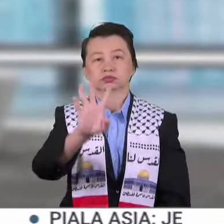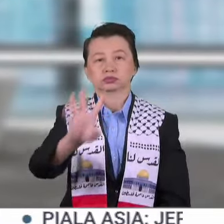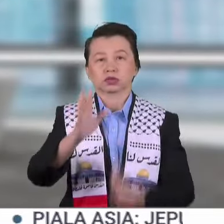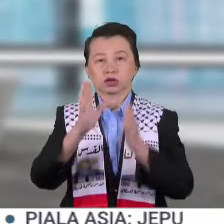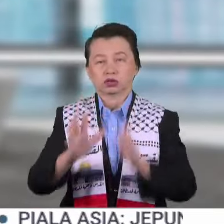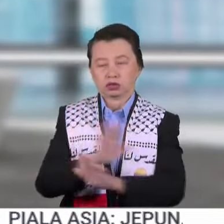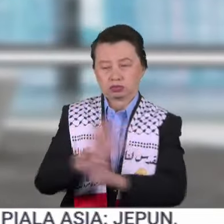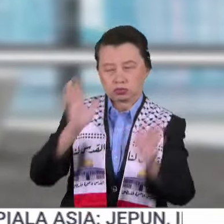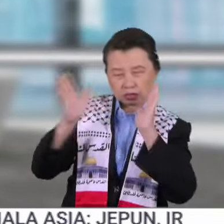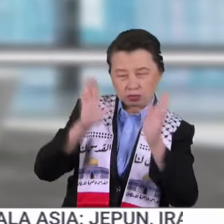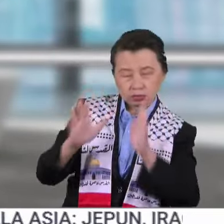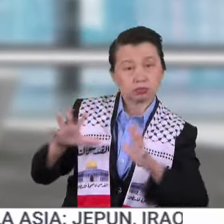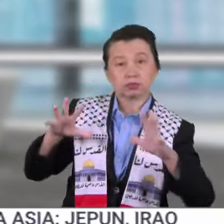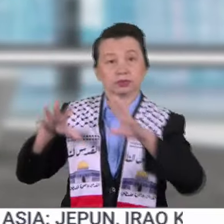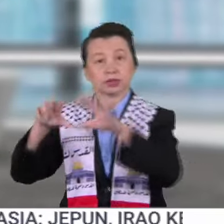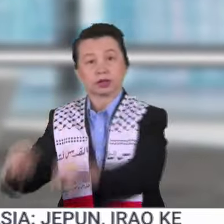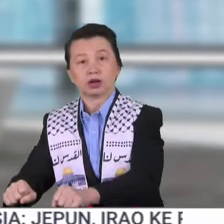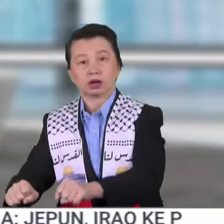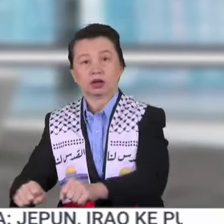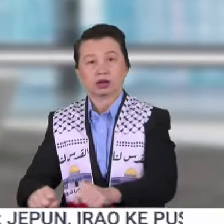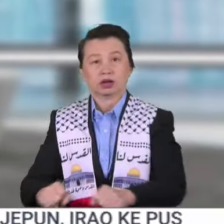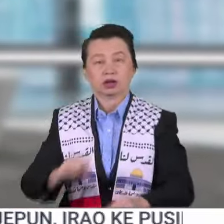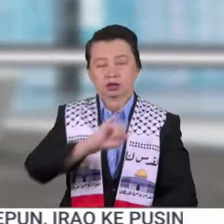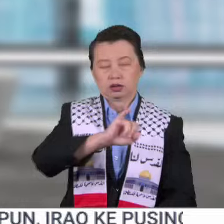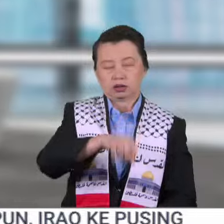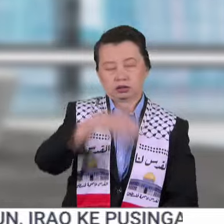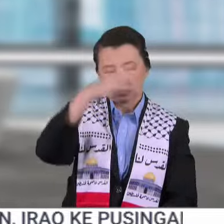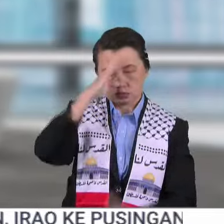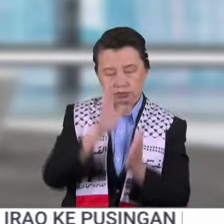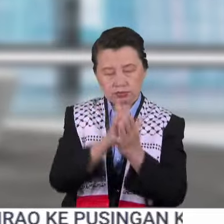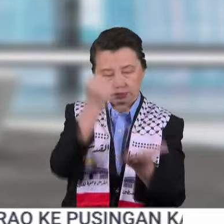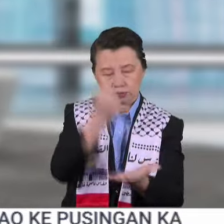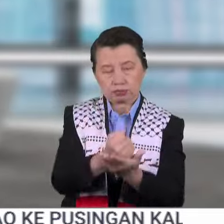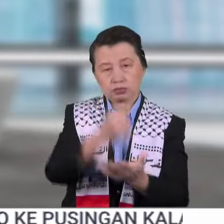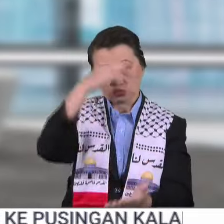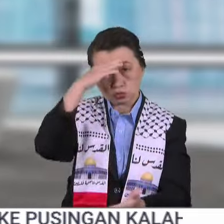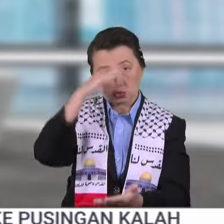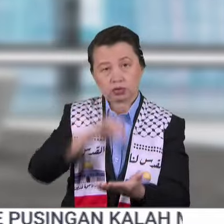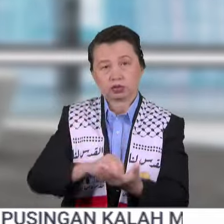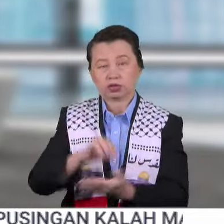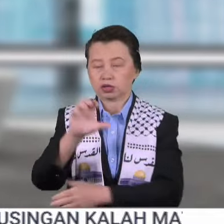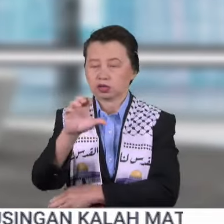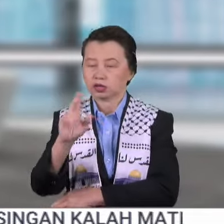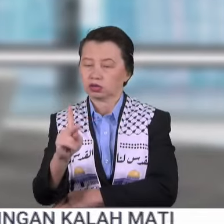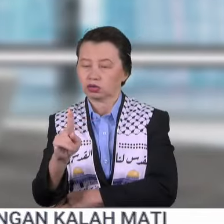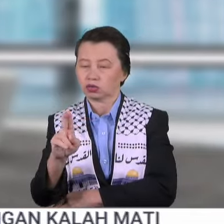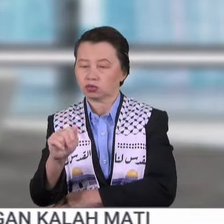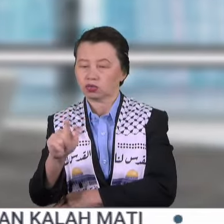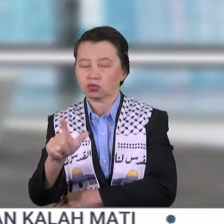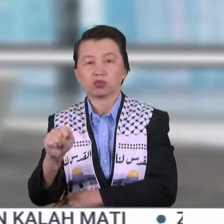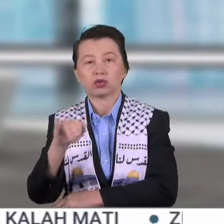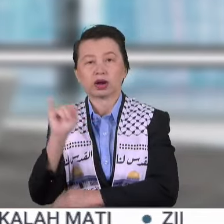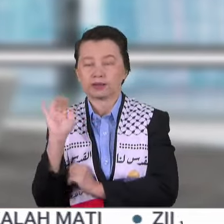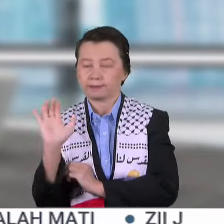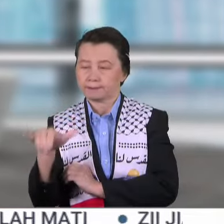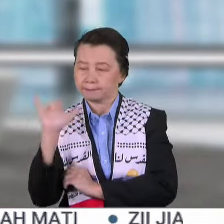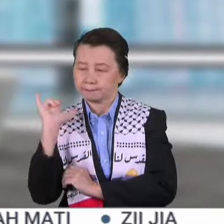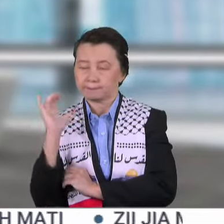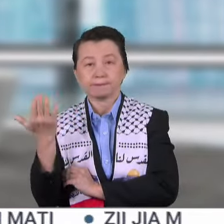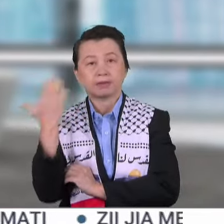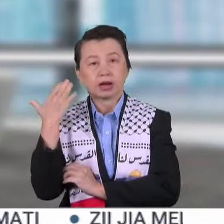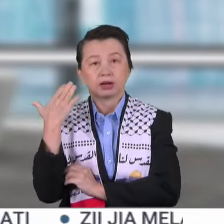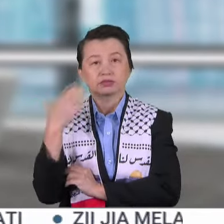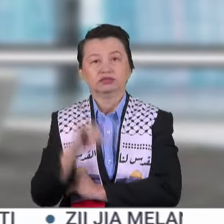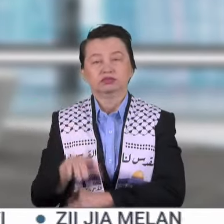84 warga asing diberkas dalam serbuan Jabatan Imigresen Johor di sebuah kilang komponen di Senai Kulai pagi semalam. Pengarahnya, Baharudin Tahir,